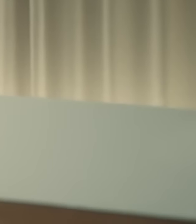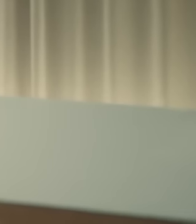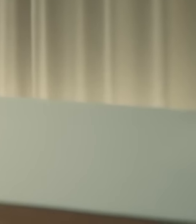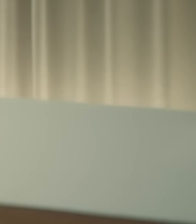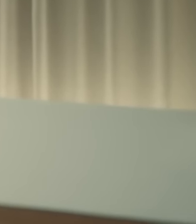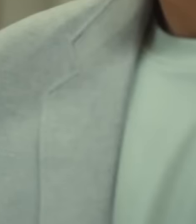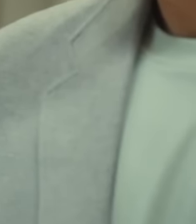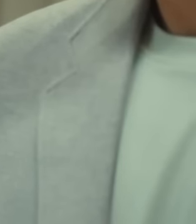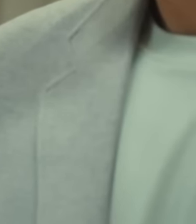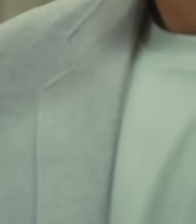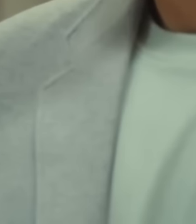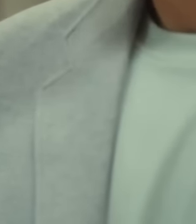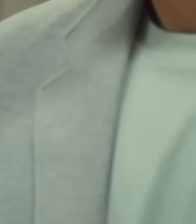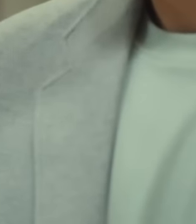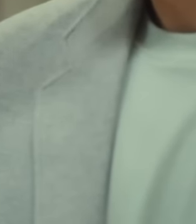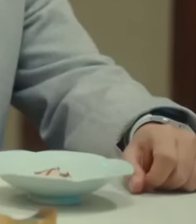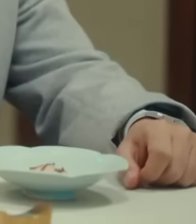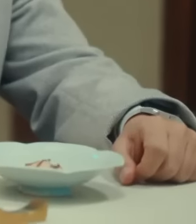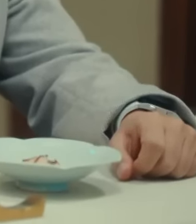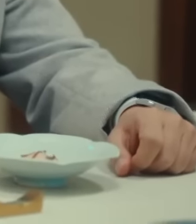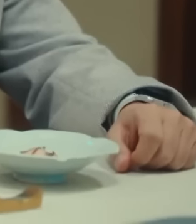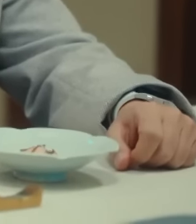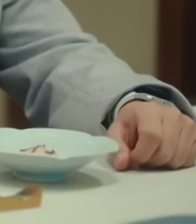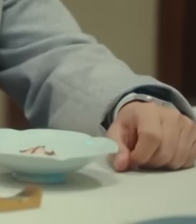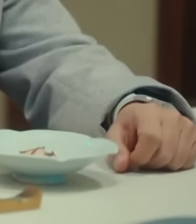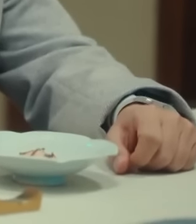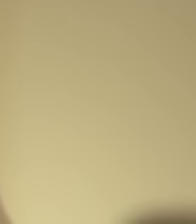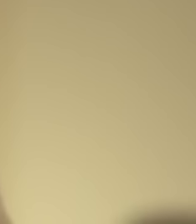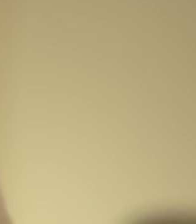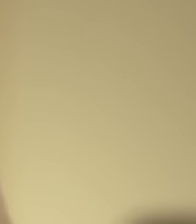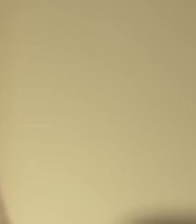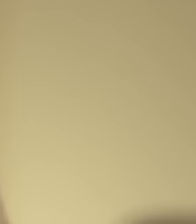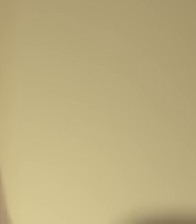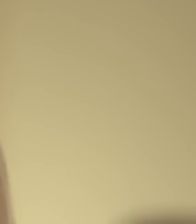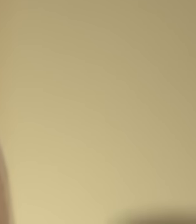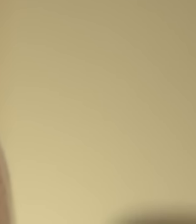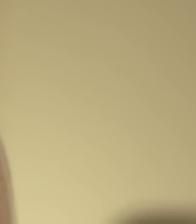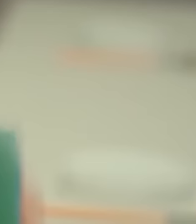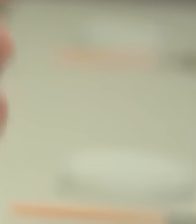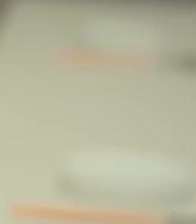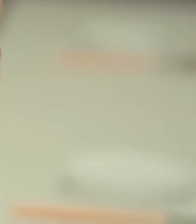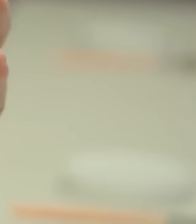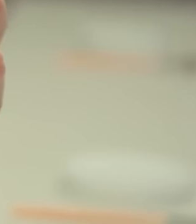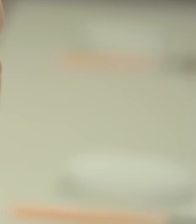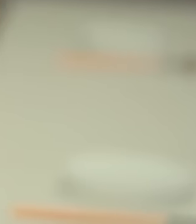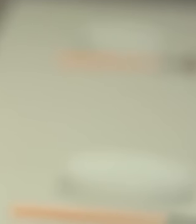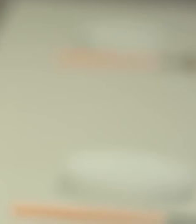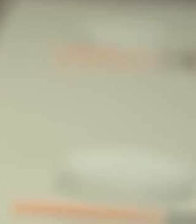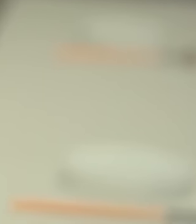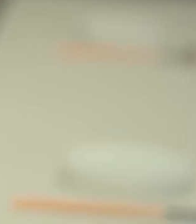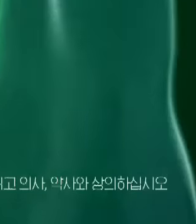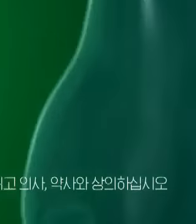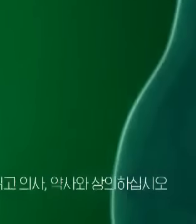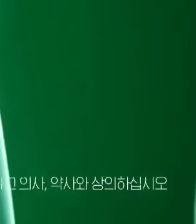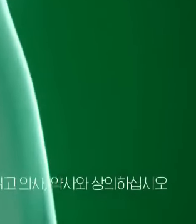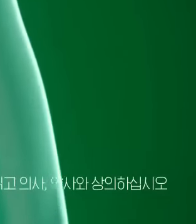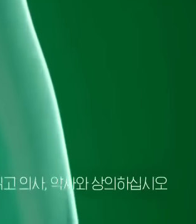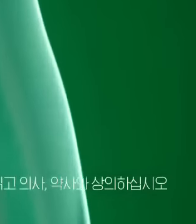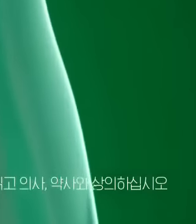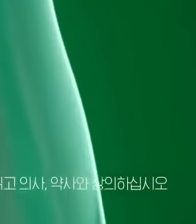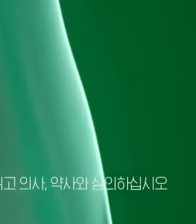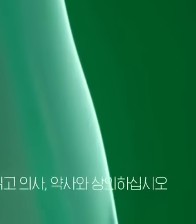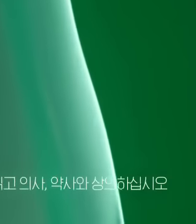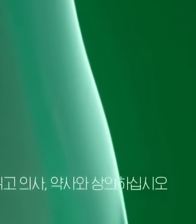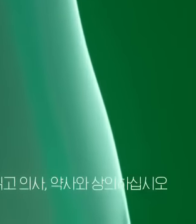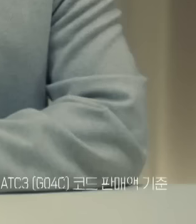화장실 자주 가시네요? 갔다 와도 자꾸 마렵네. 형, 그거 질환이에요. 질환? 진짜? 시작하세요. 카레토 포텐. 독일에서